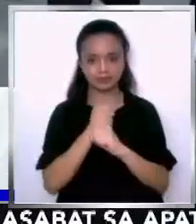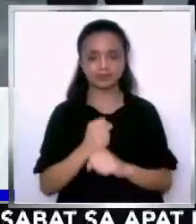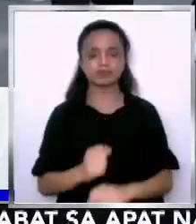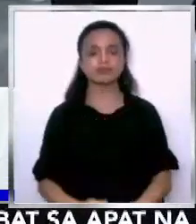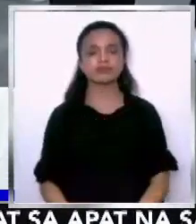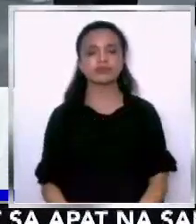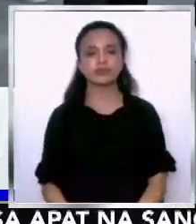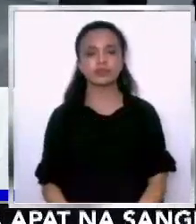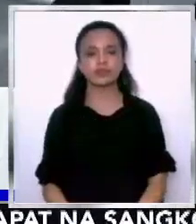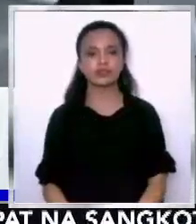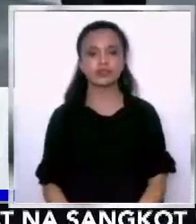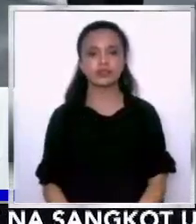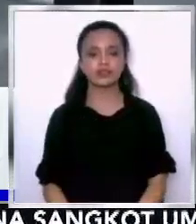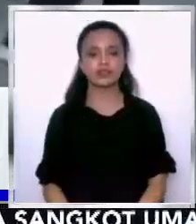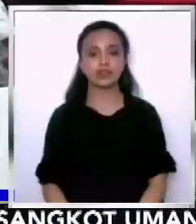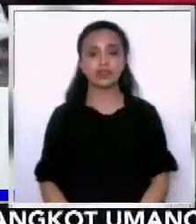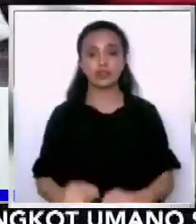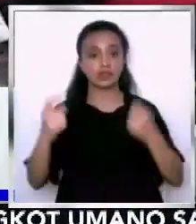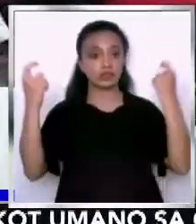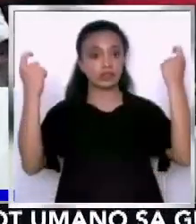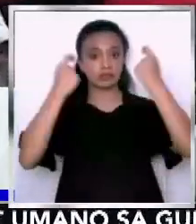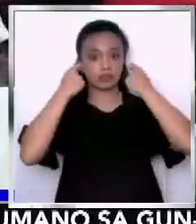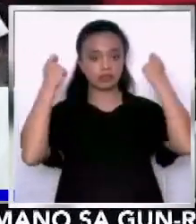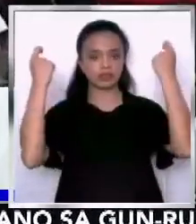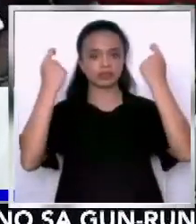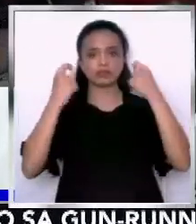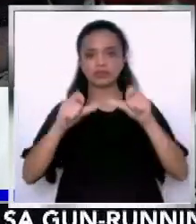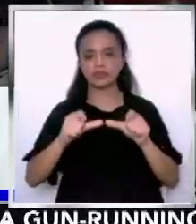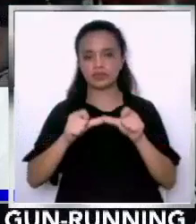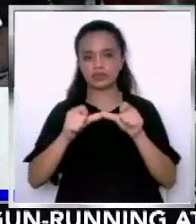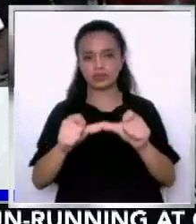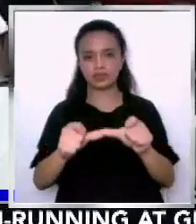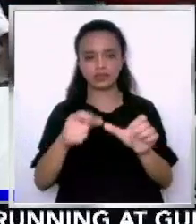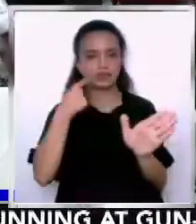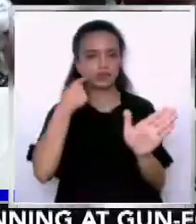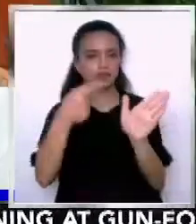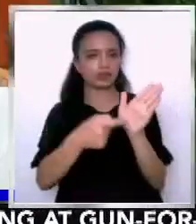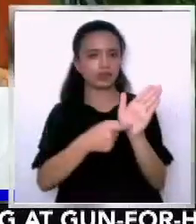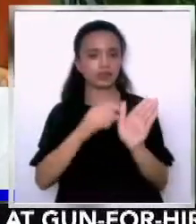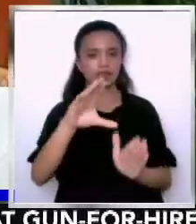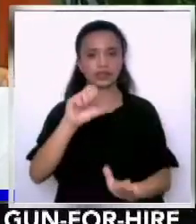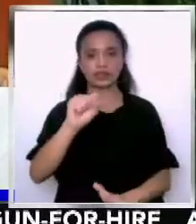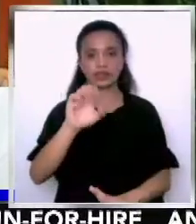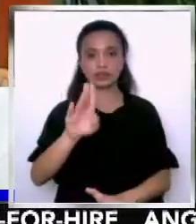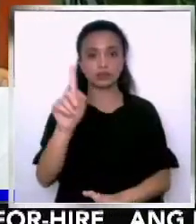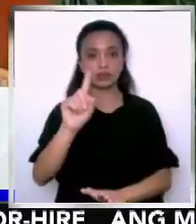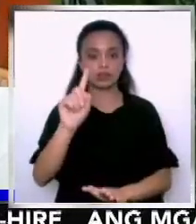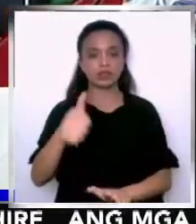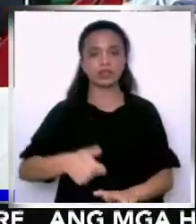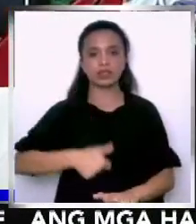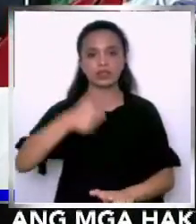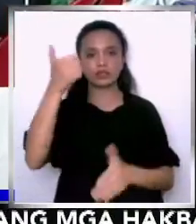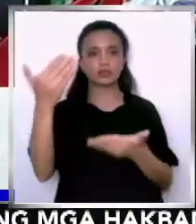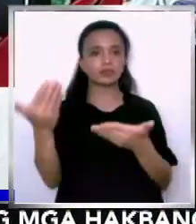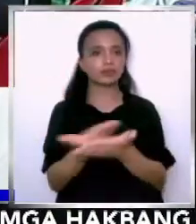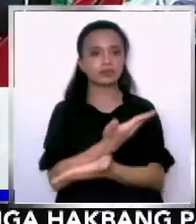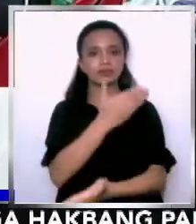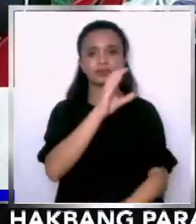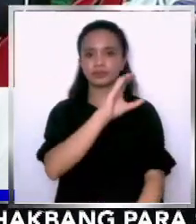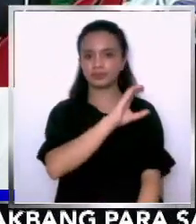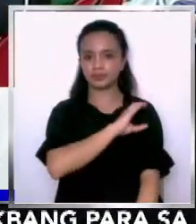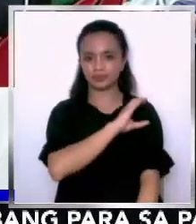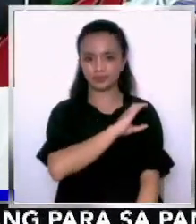Nagpapatuloy ang selebrasyon at pagkilala ng CSB community sa tagumpay ng mga bagong kampyon. Nagdaos din